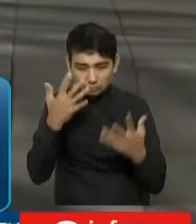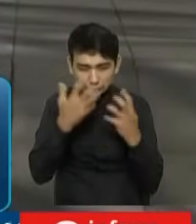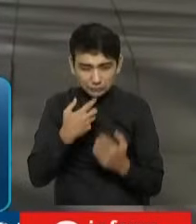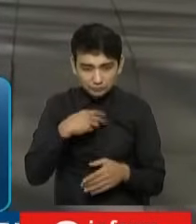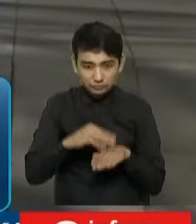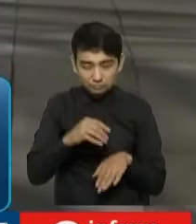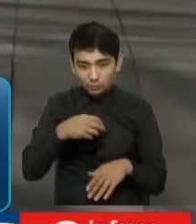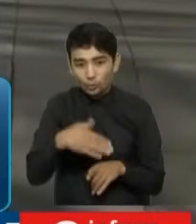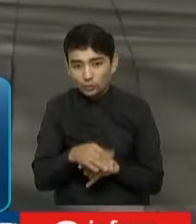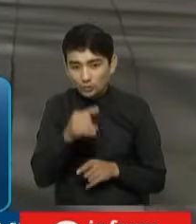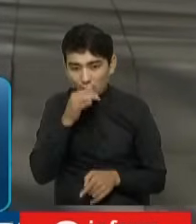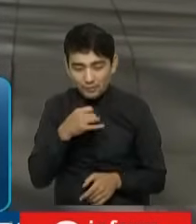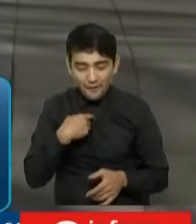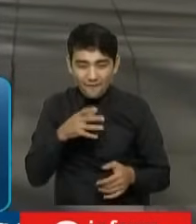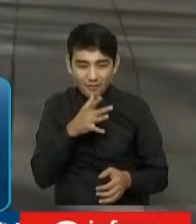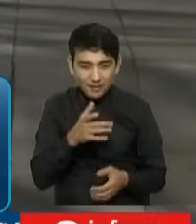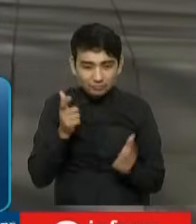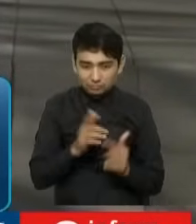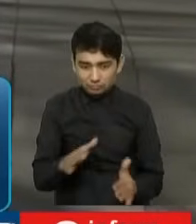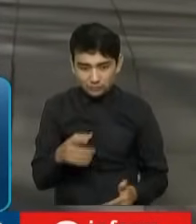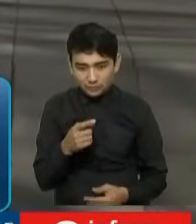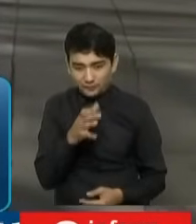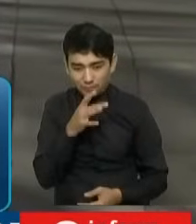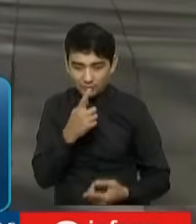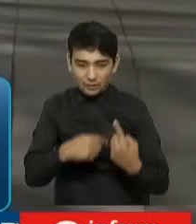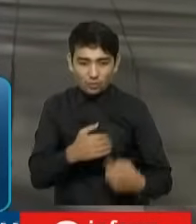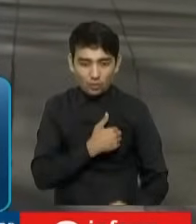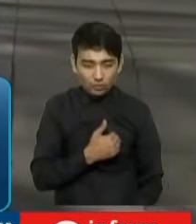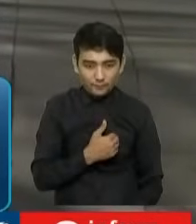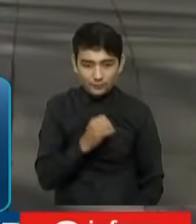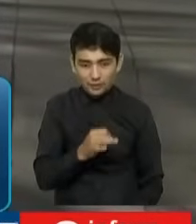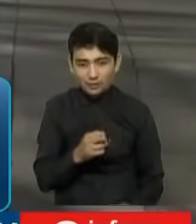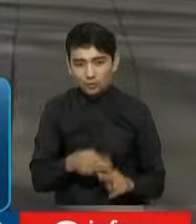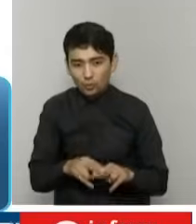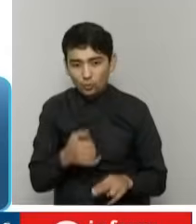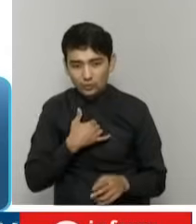не согласны с этим временем. Мы просим вернуть нам этот час, который был у нас украден.